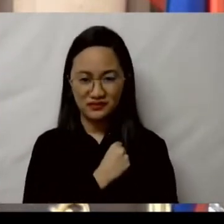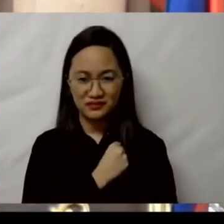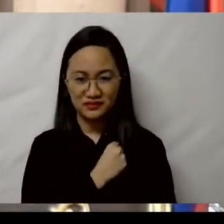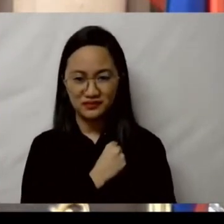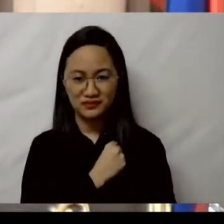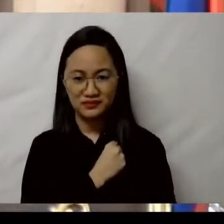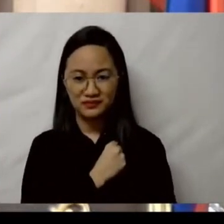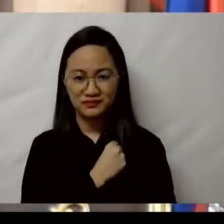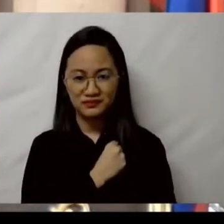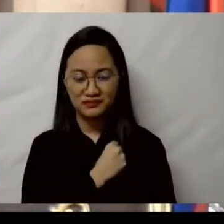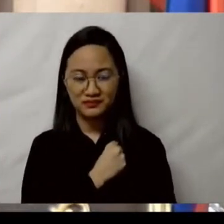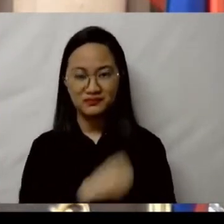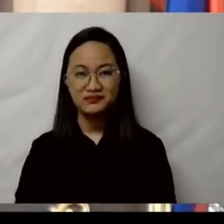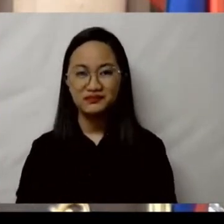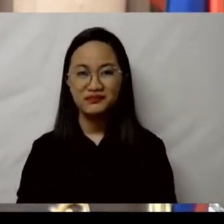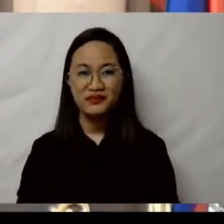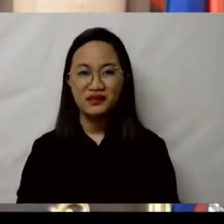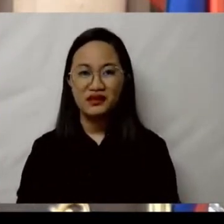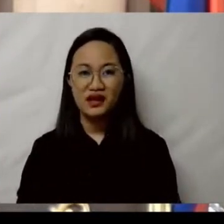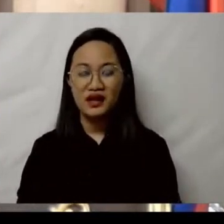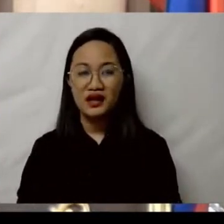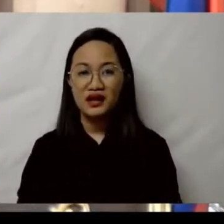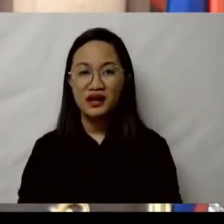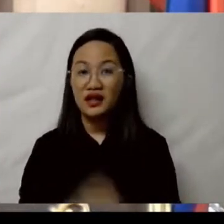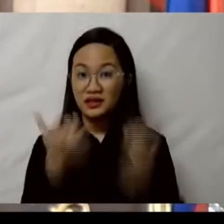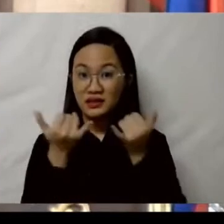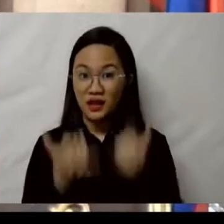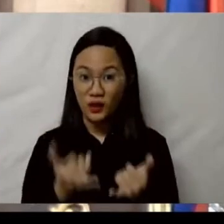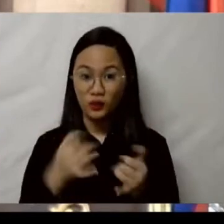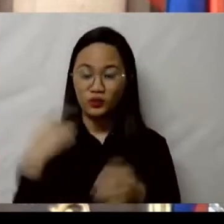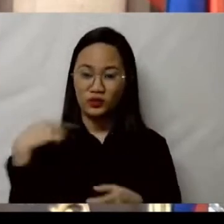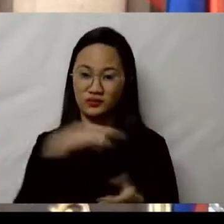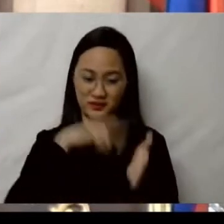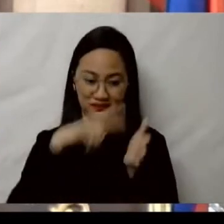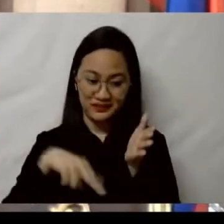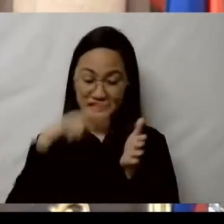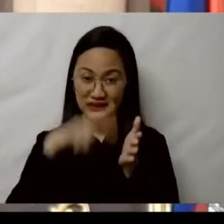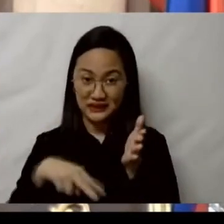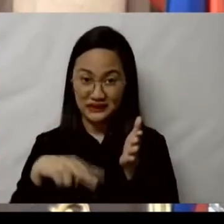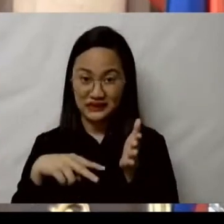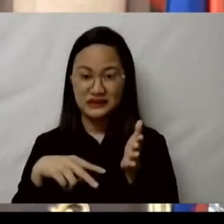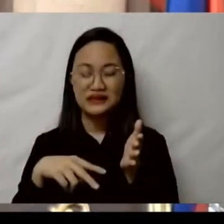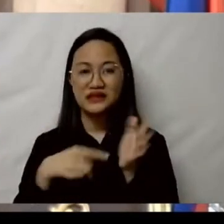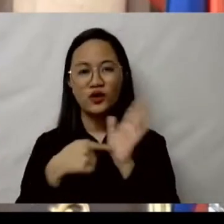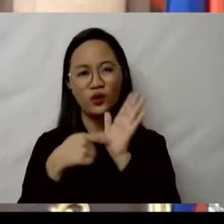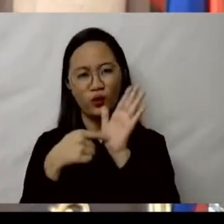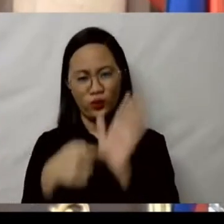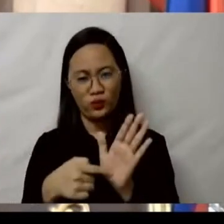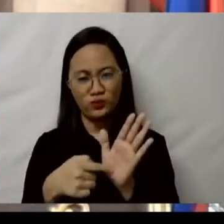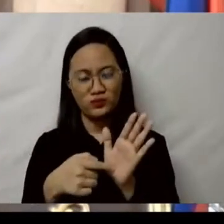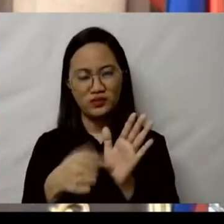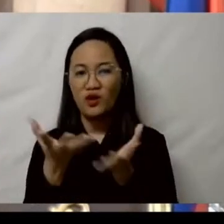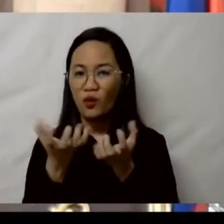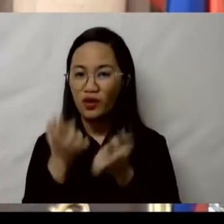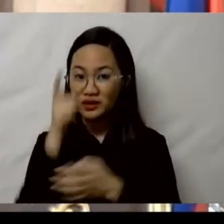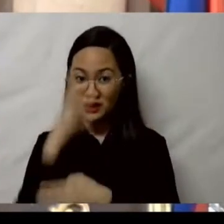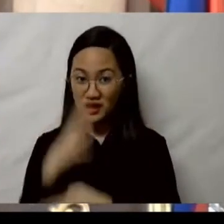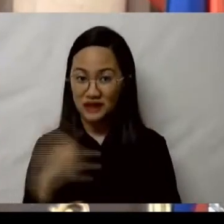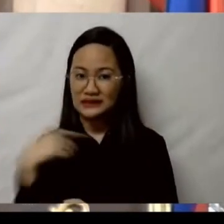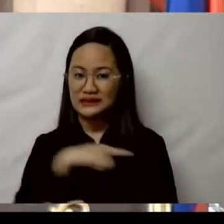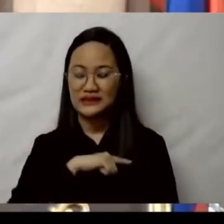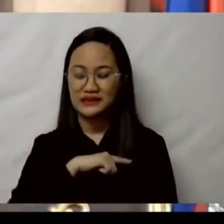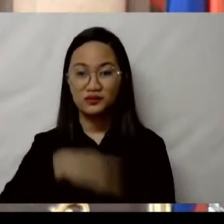Sa mga pagbasa natin ngayon, na ilalahad ang pagnanais ng Diyos na busugin tayo, ikaw at